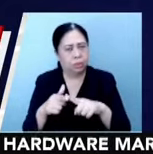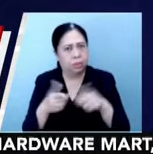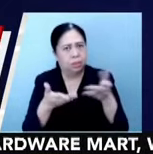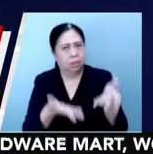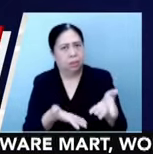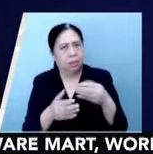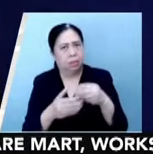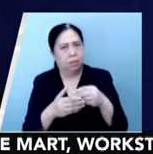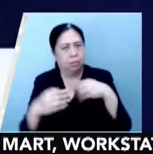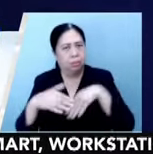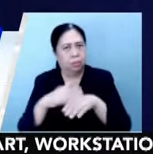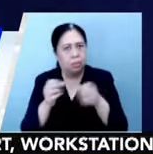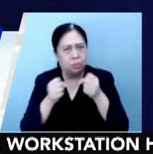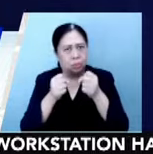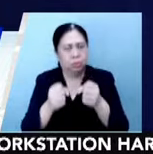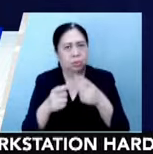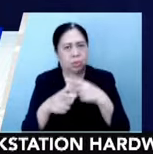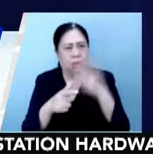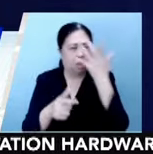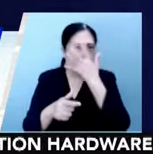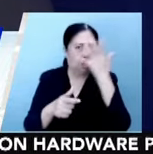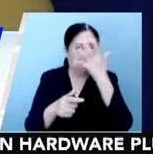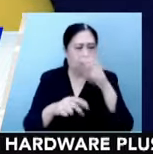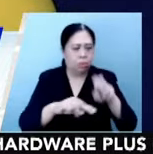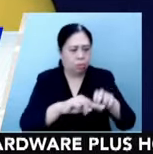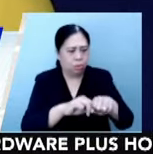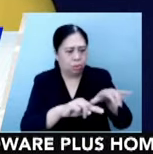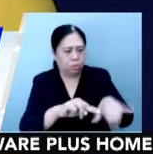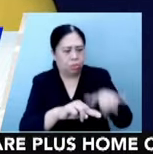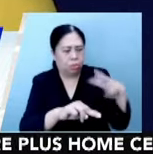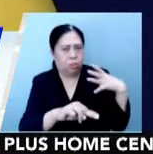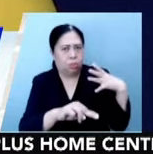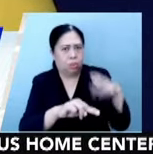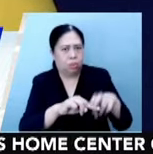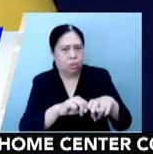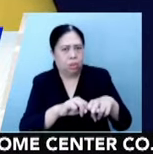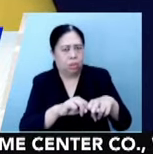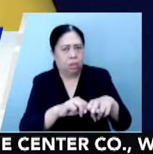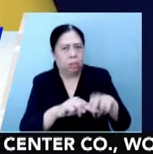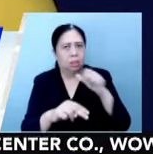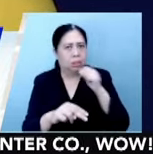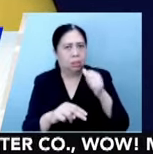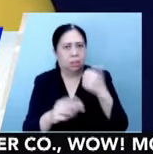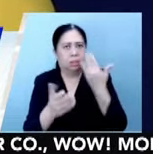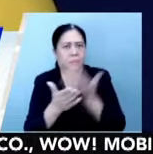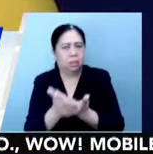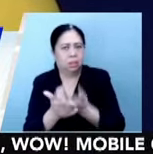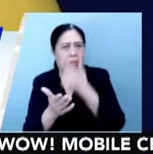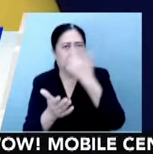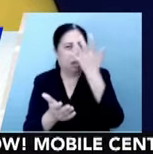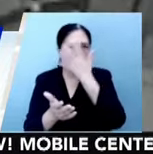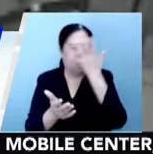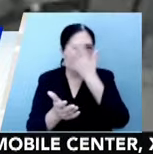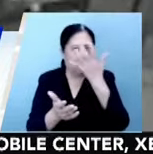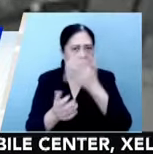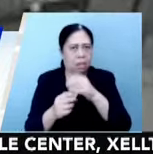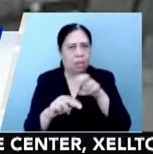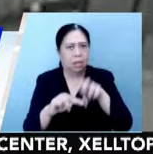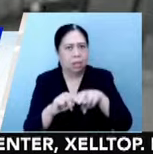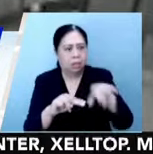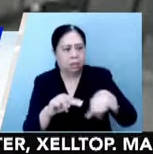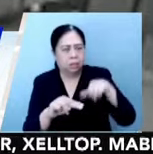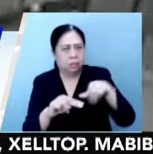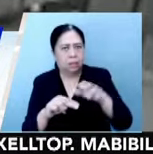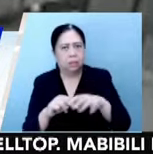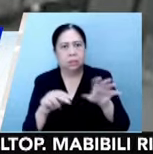papasok na eskinita. Bigla po siya nahilo. Kaya inupo ko po muna siya saglit. Hindi na po kami na umabot kasi po yung nahilo po siya, inupo ko po siya doon. May lumabas